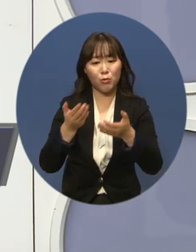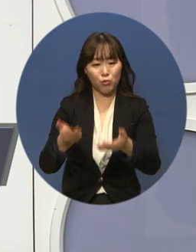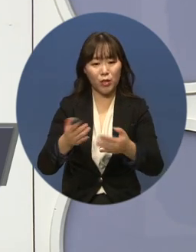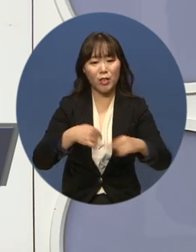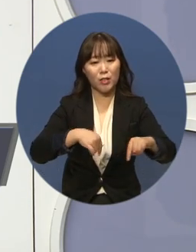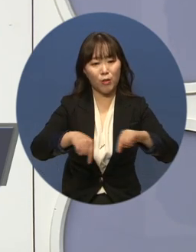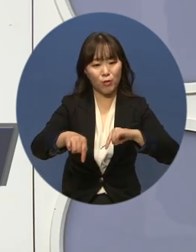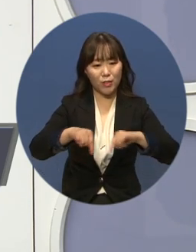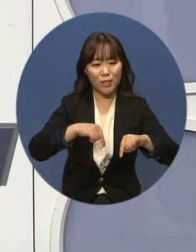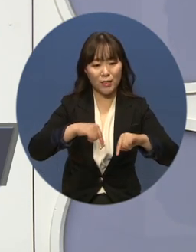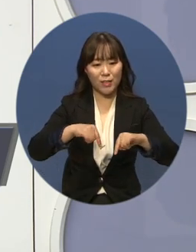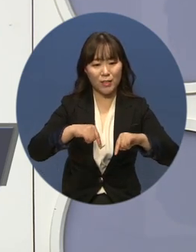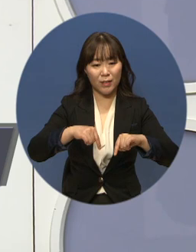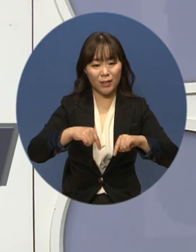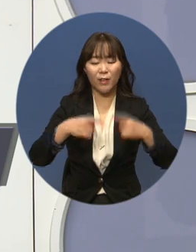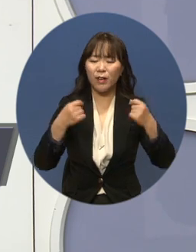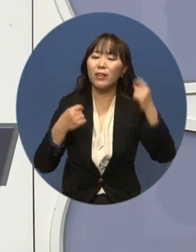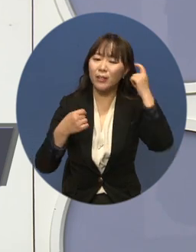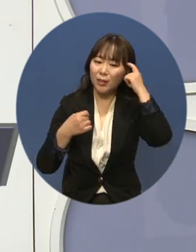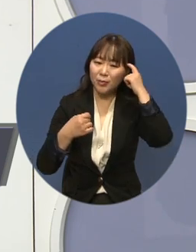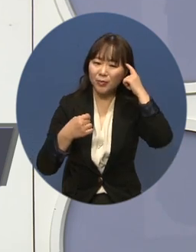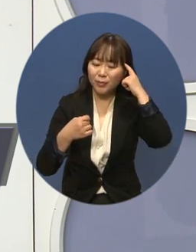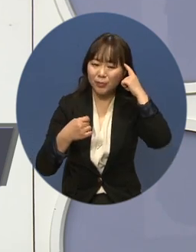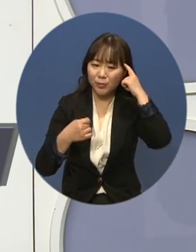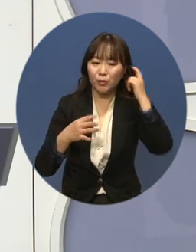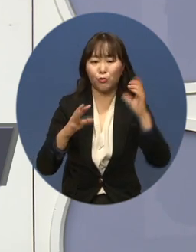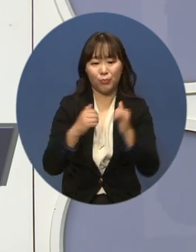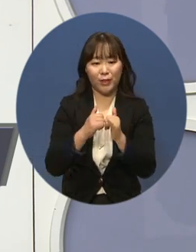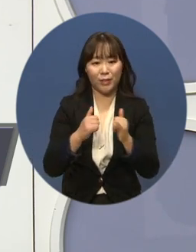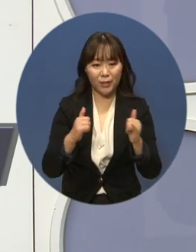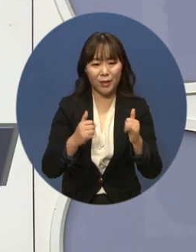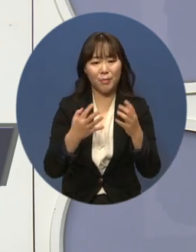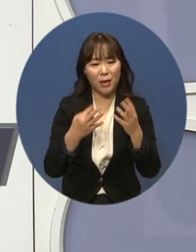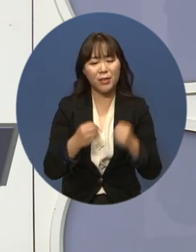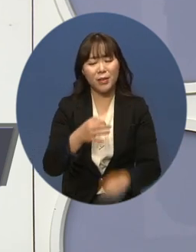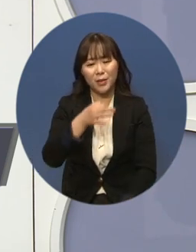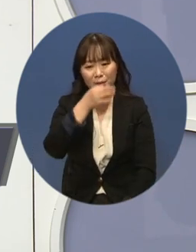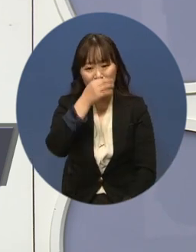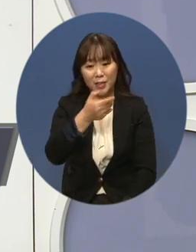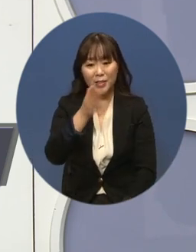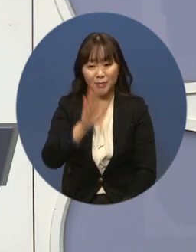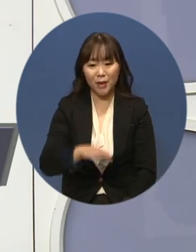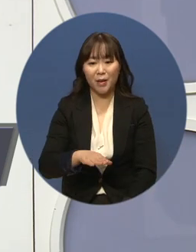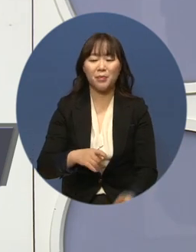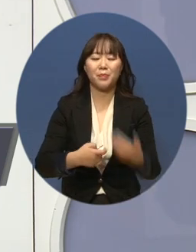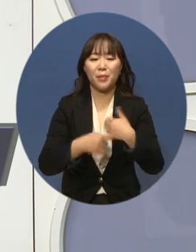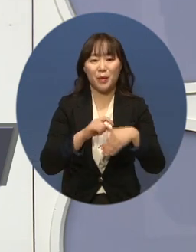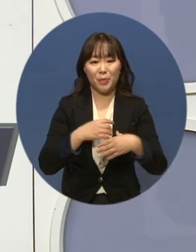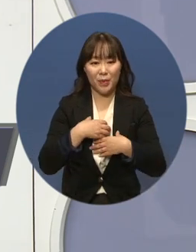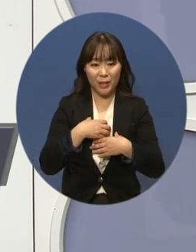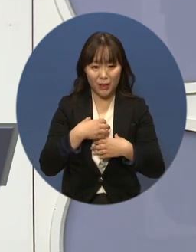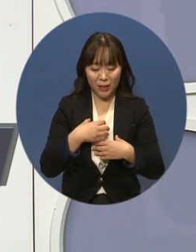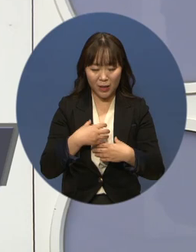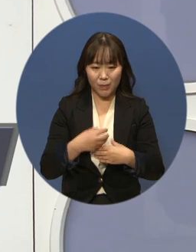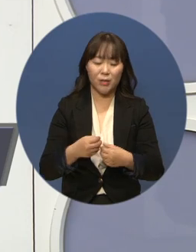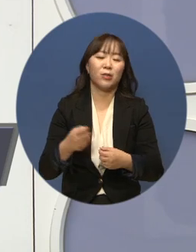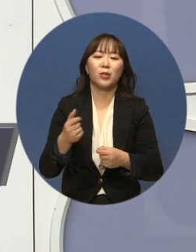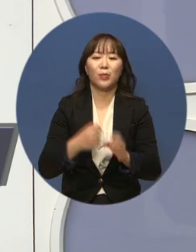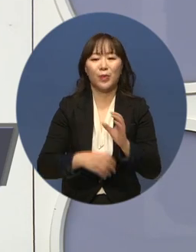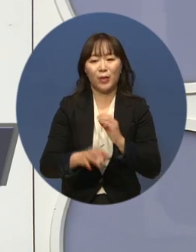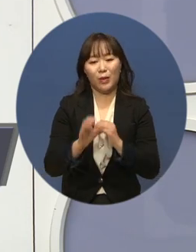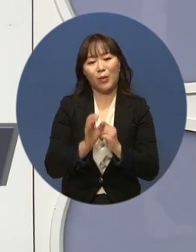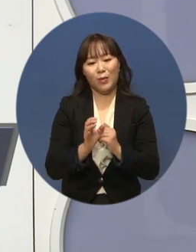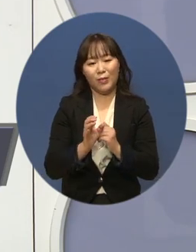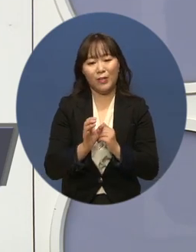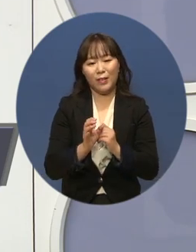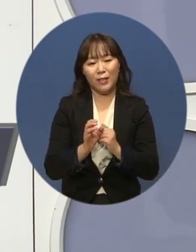정치 요체가 아닌가 이런 생각도 해봅니다. 어쨌든 국민들이 많이 힘들어하시는데 마음 편안하면서 좀